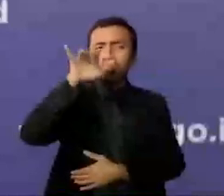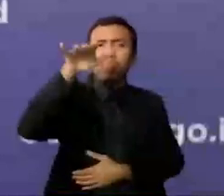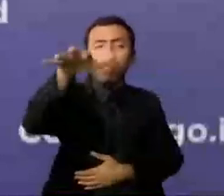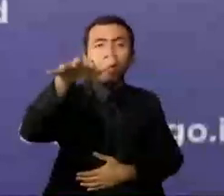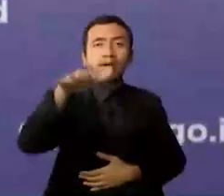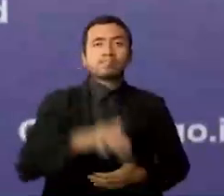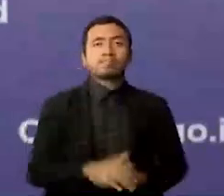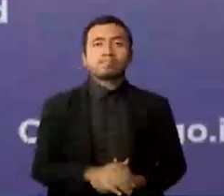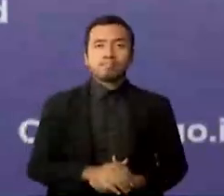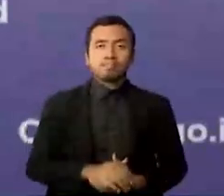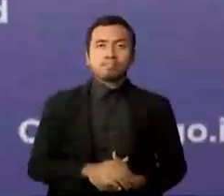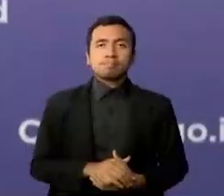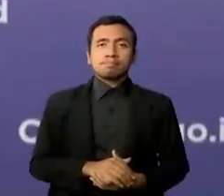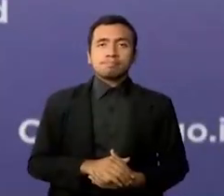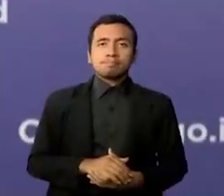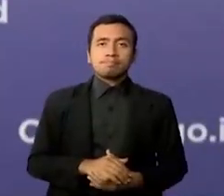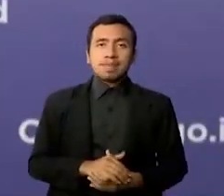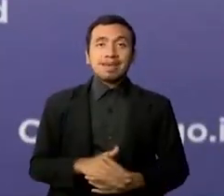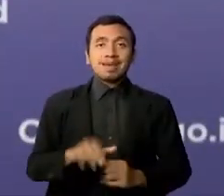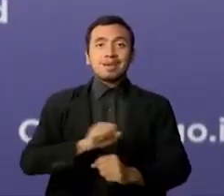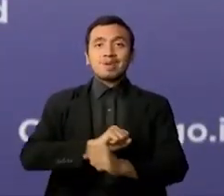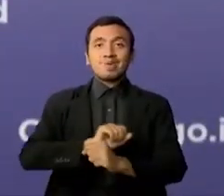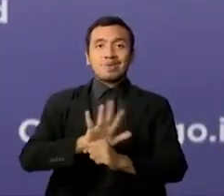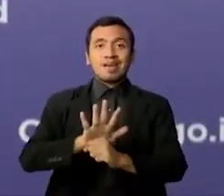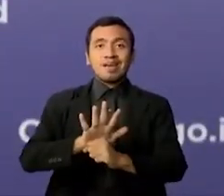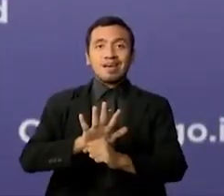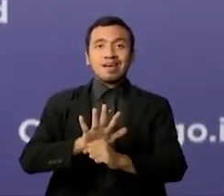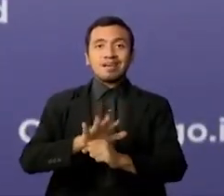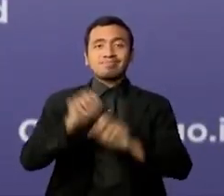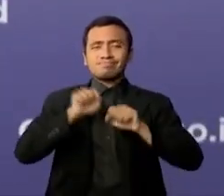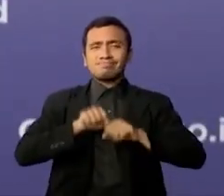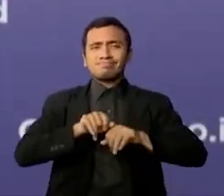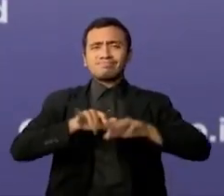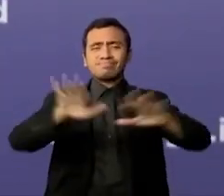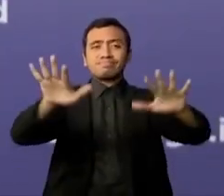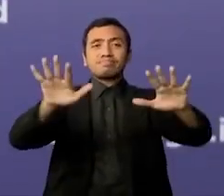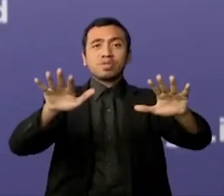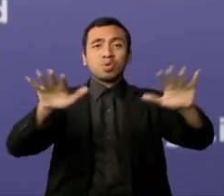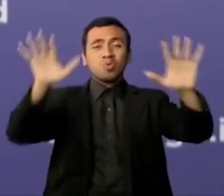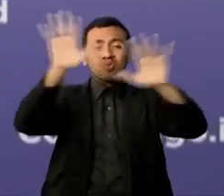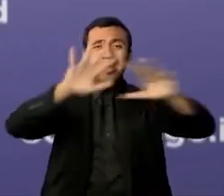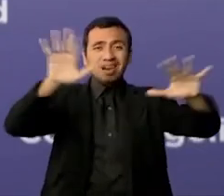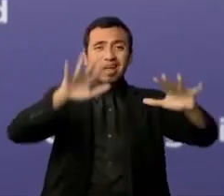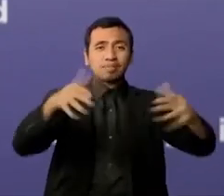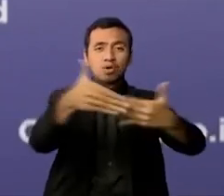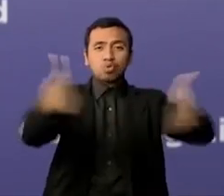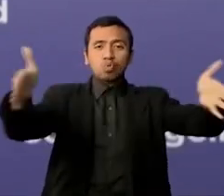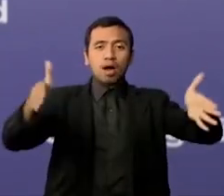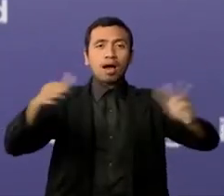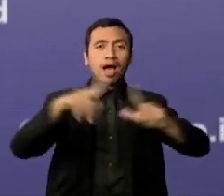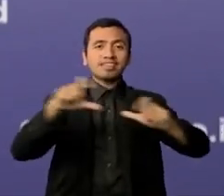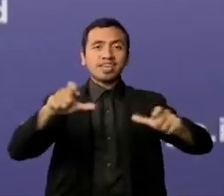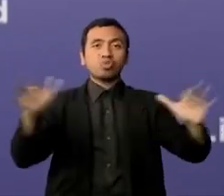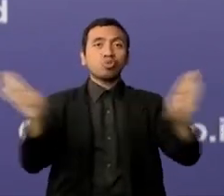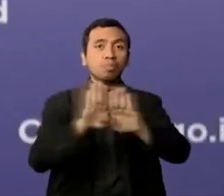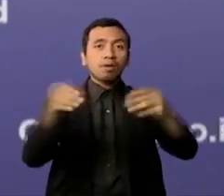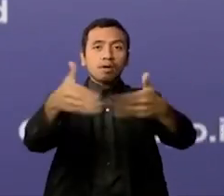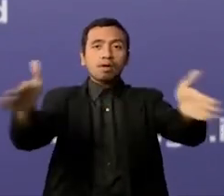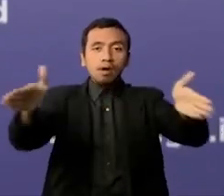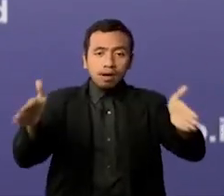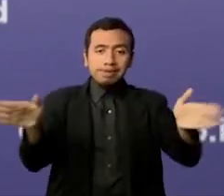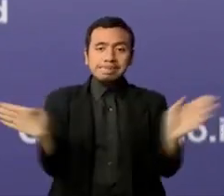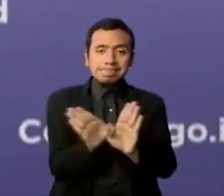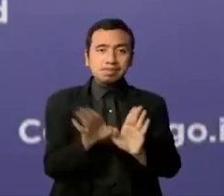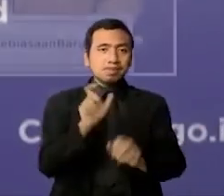Hai ada lima cara mengantisipasi peredaran udara di ruang tertutup ber-ac yakni